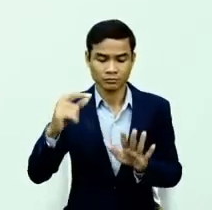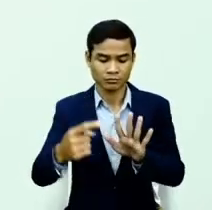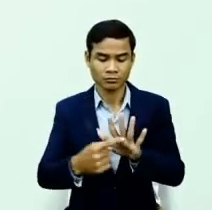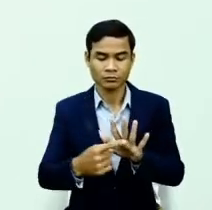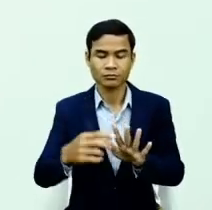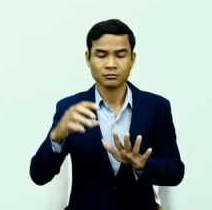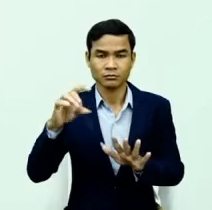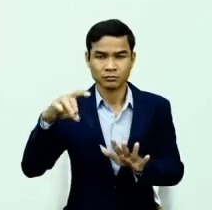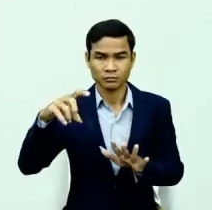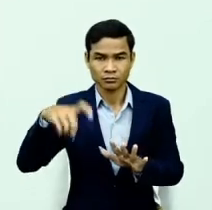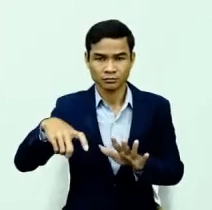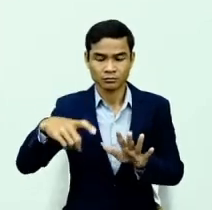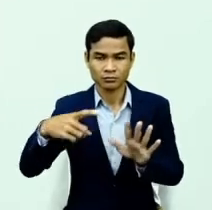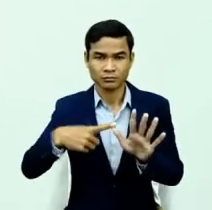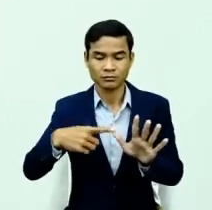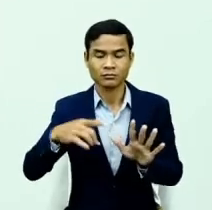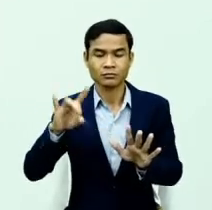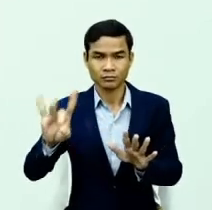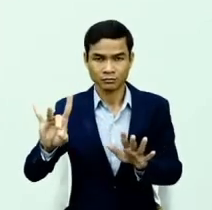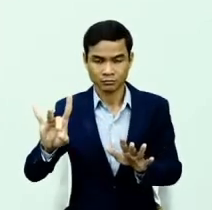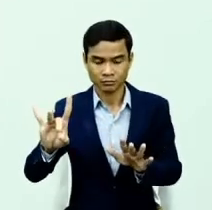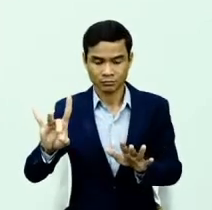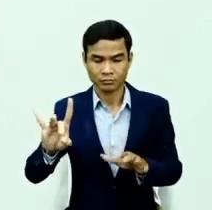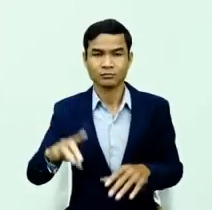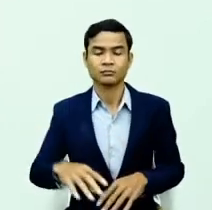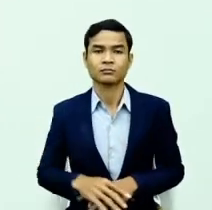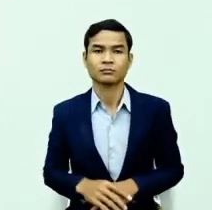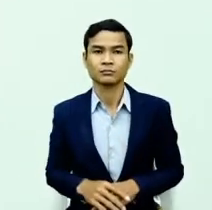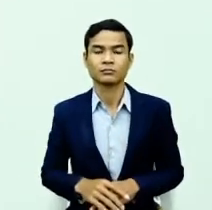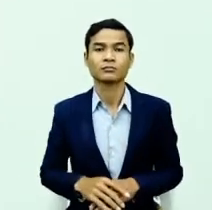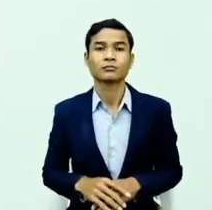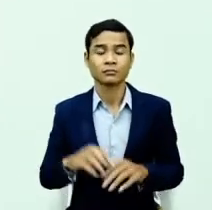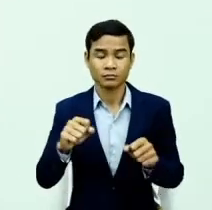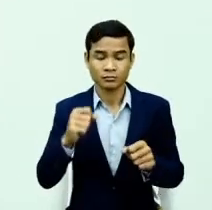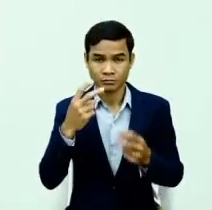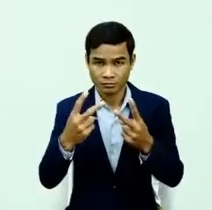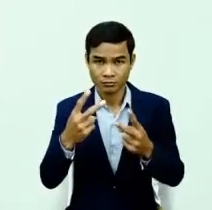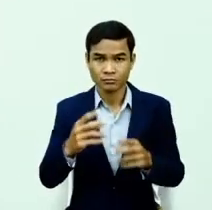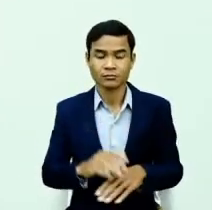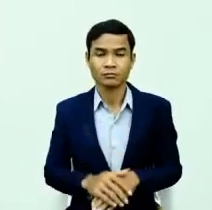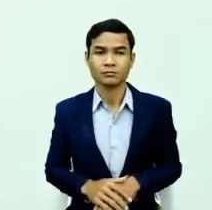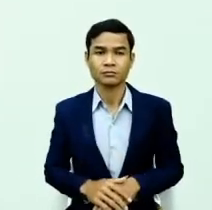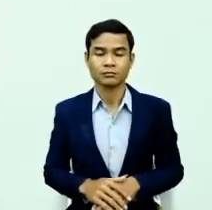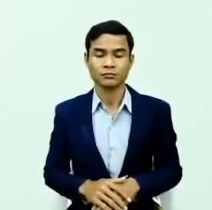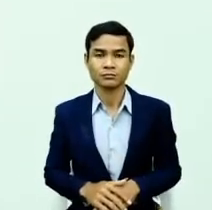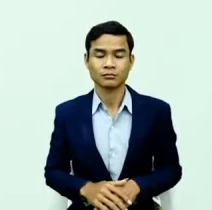ố, phơ, sạ á, nâng bơ. Tiếng tốt chì mùi nẹ cử.